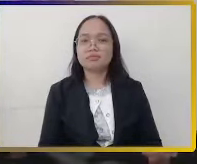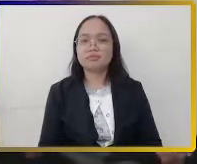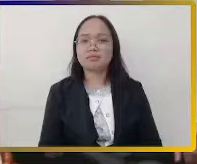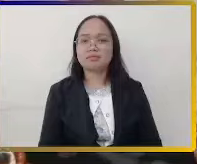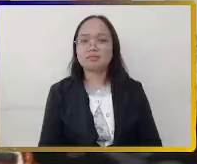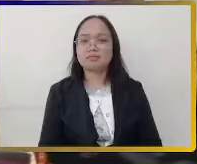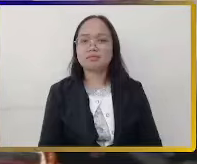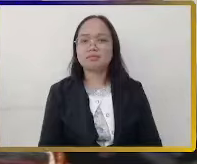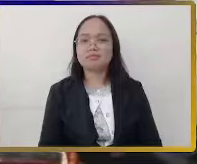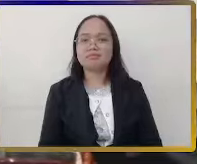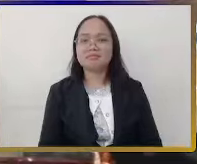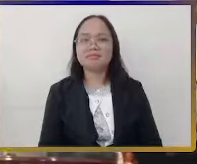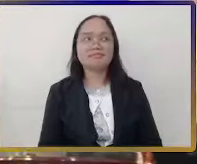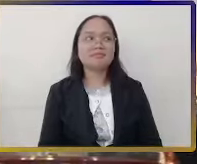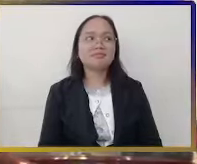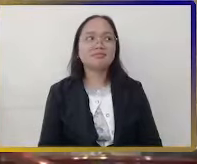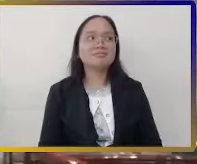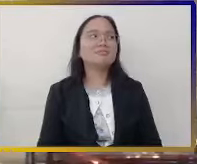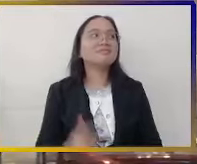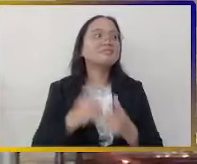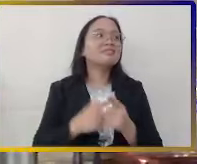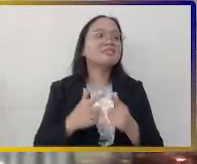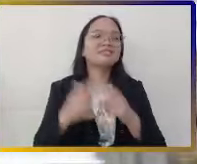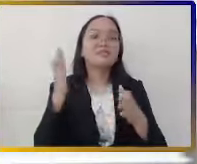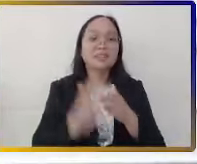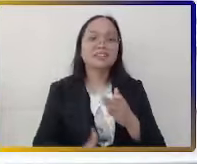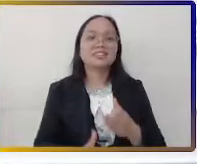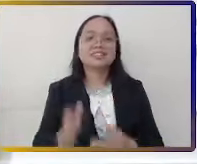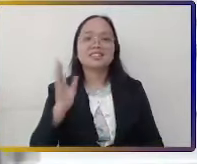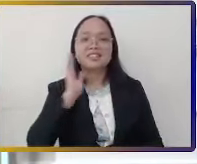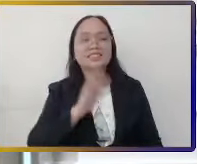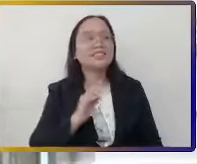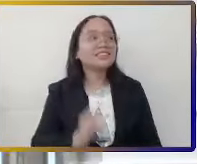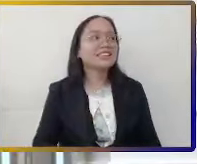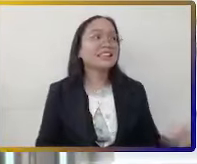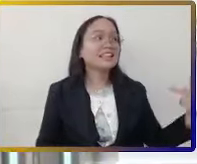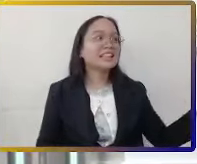And finally, brethren, this is it.